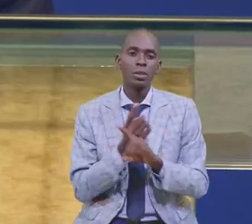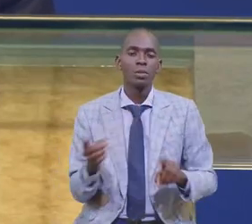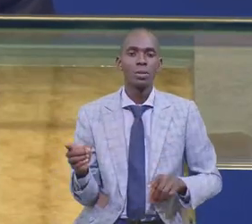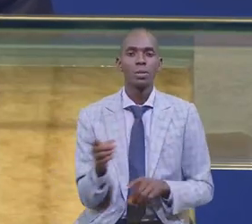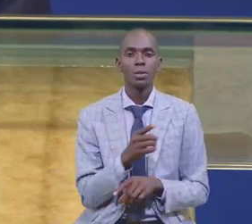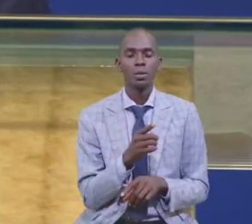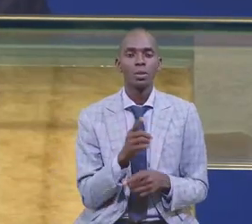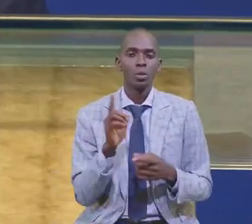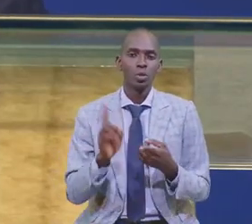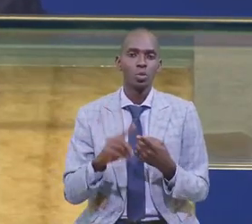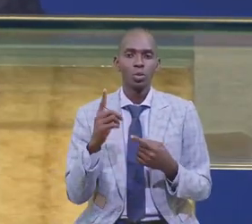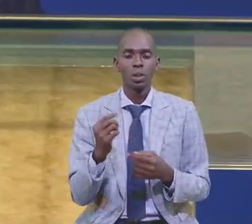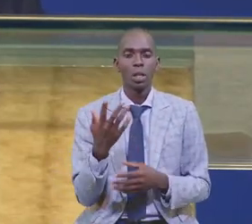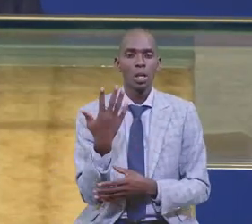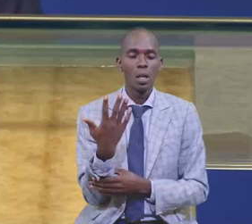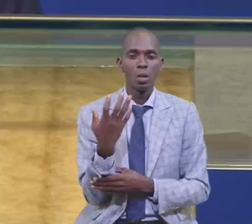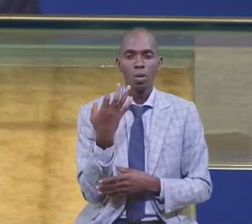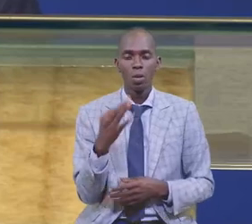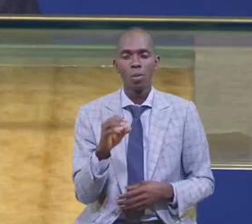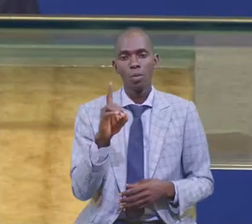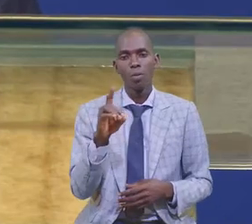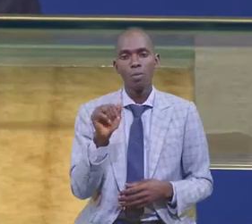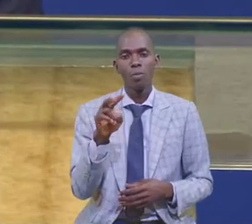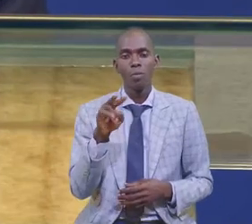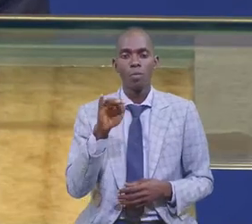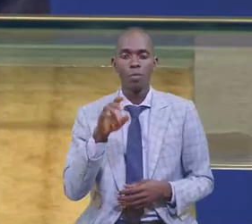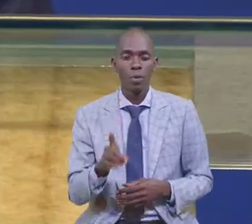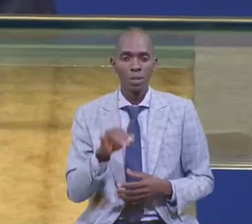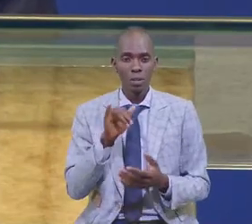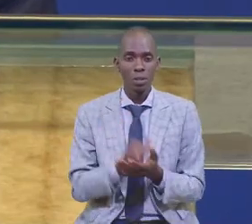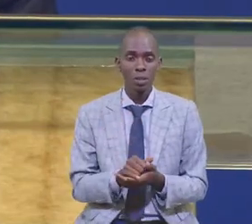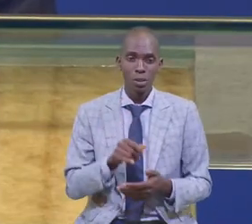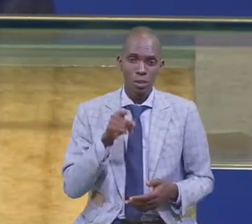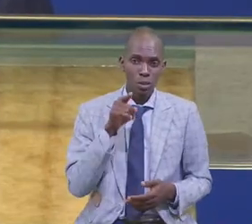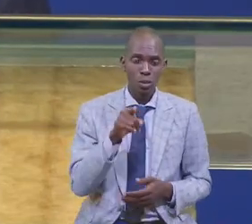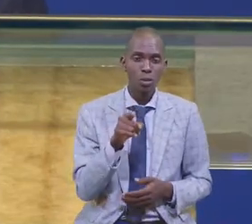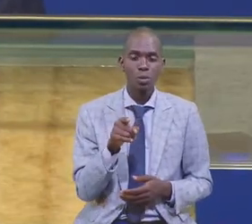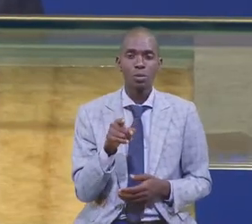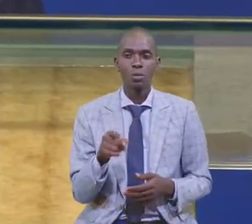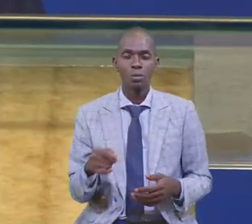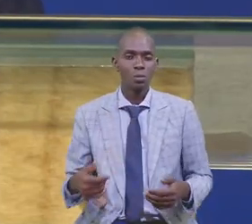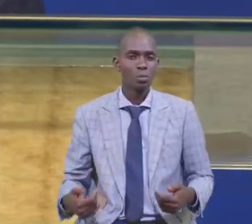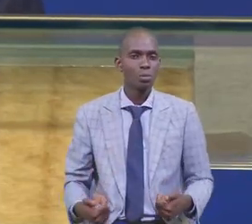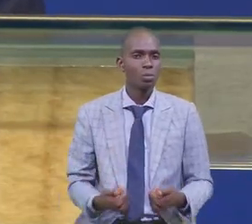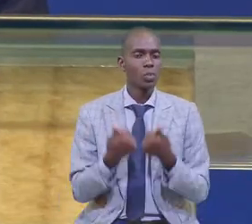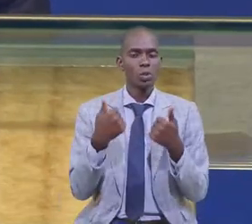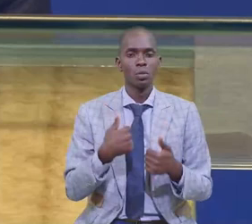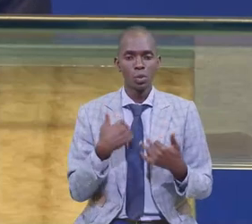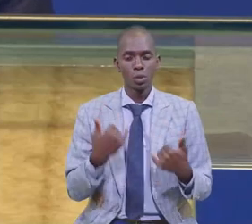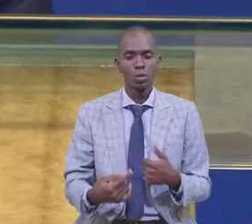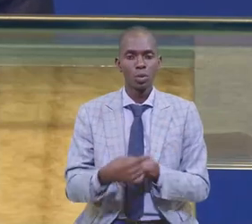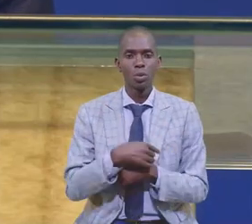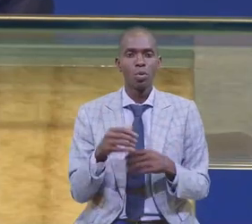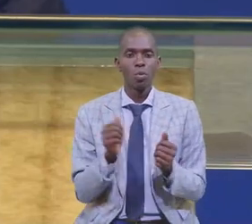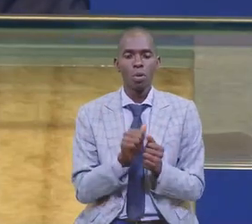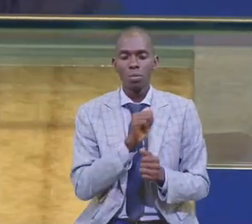les mains de David. Et c'est aujourd'hui que tu me reproches une faute